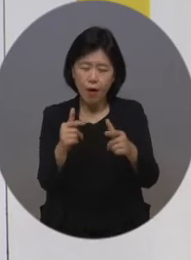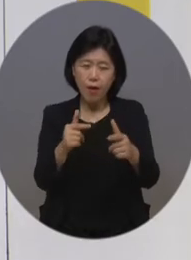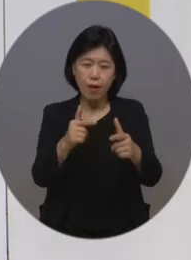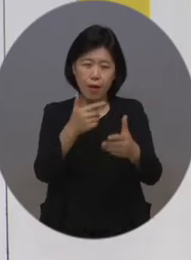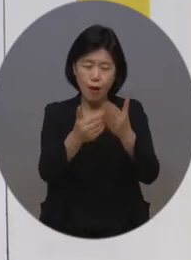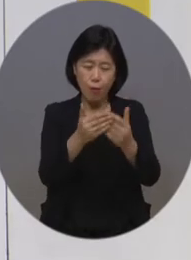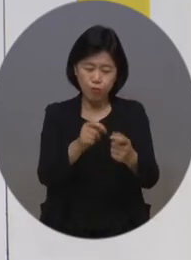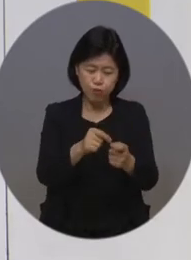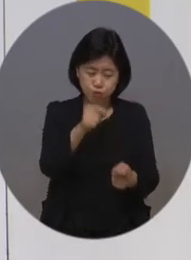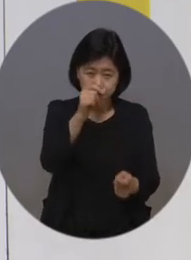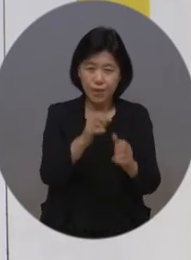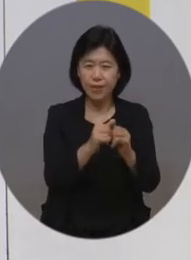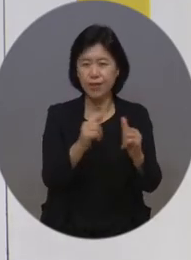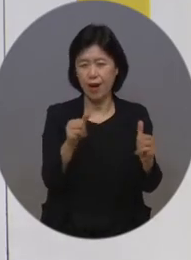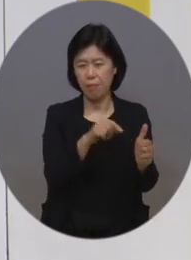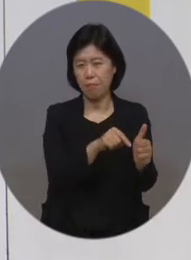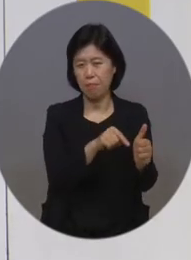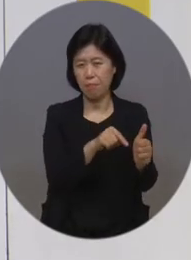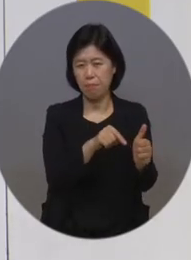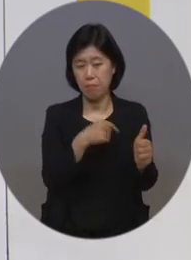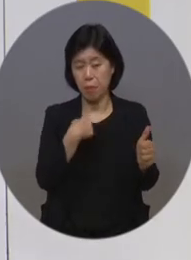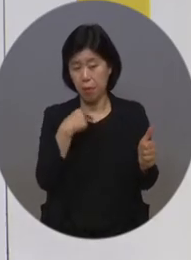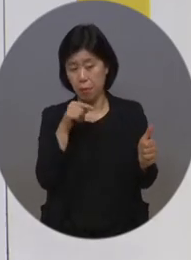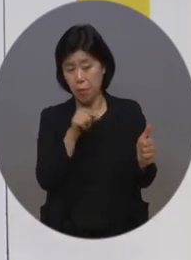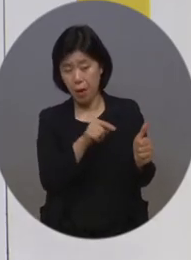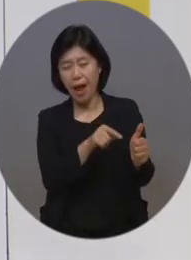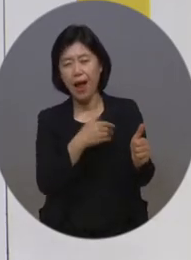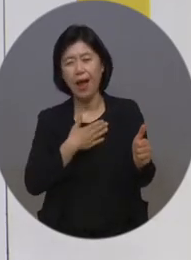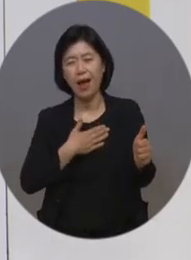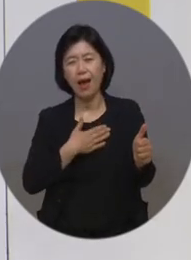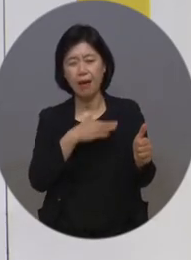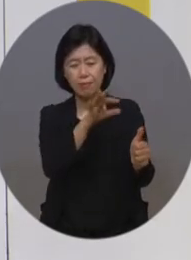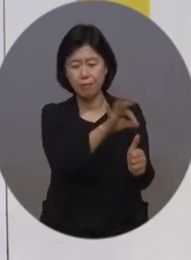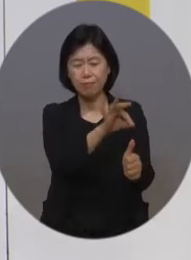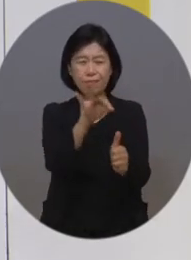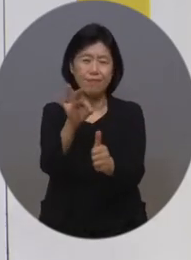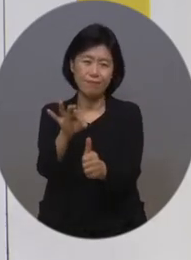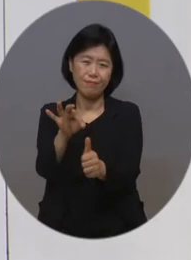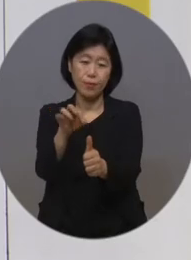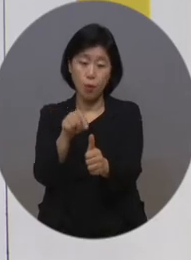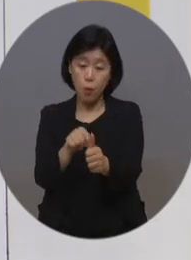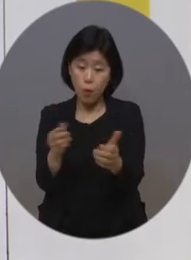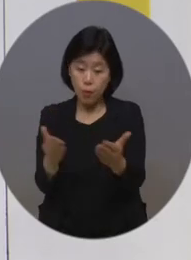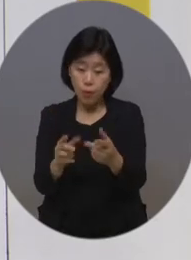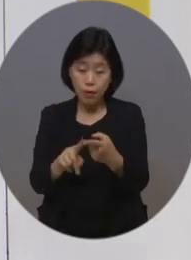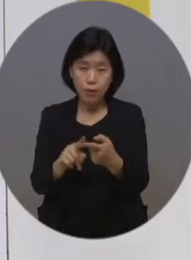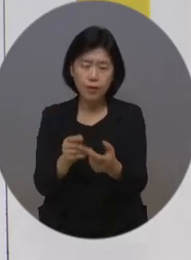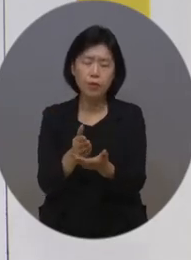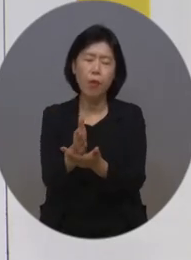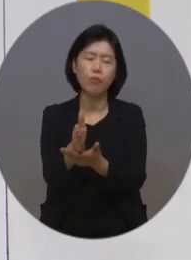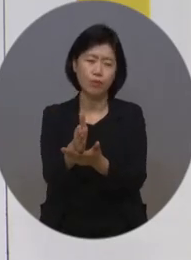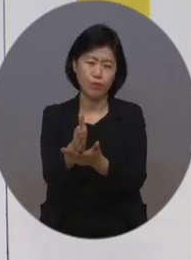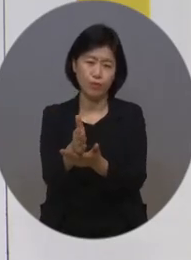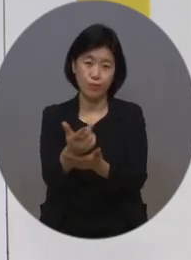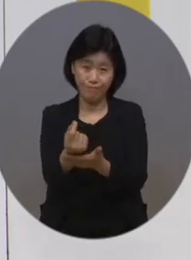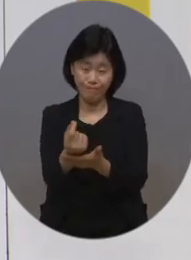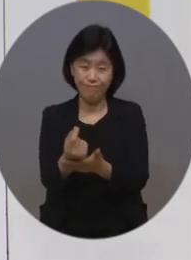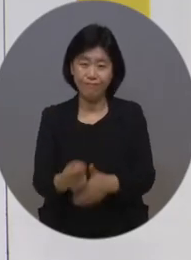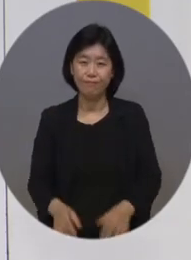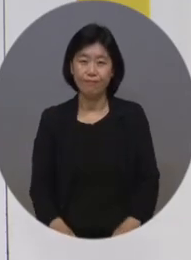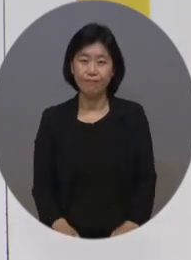어디가 답답하거나 어떻게 해야 일이 돌아가는 걸 알기 때문에 헐 저도 큰 도움을 받은 거죠 그래서 우리